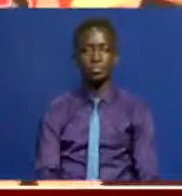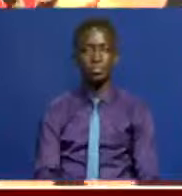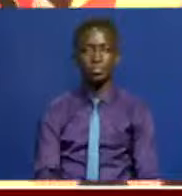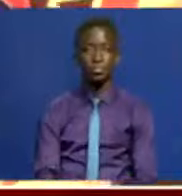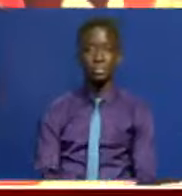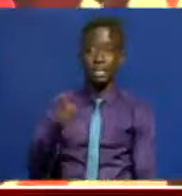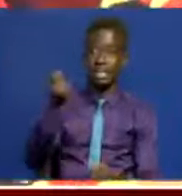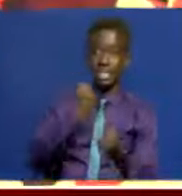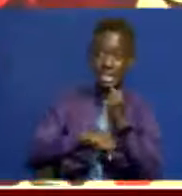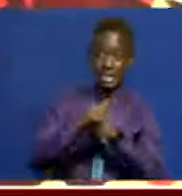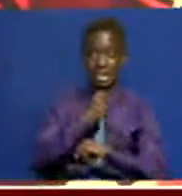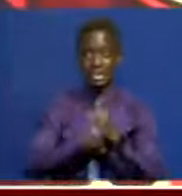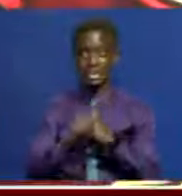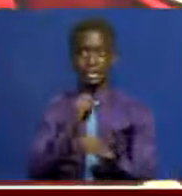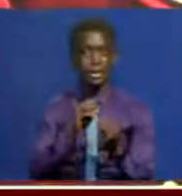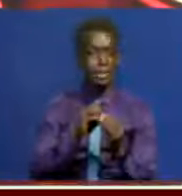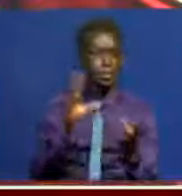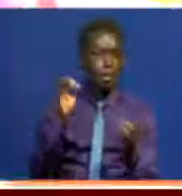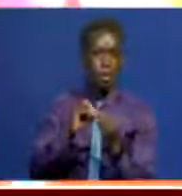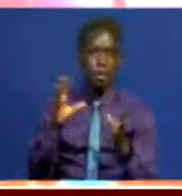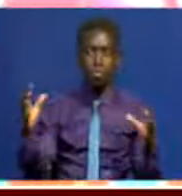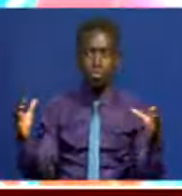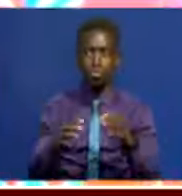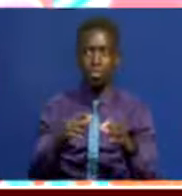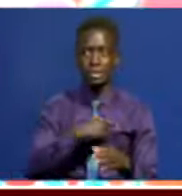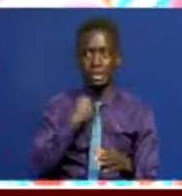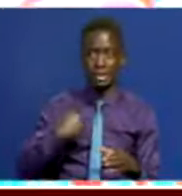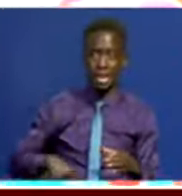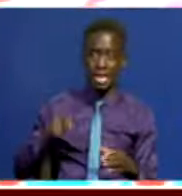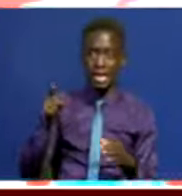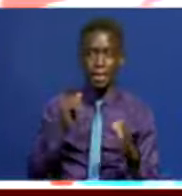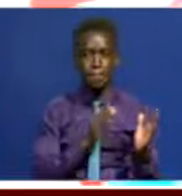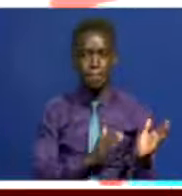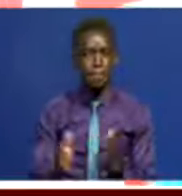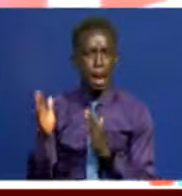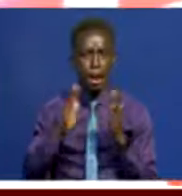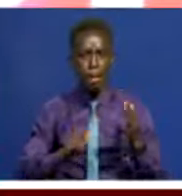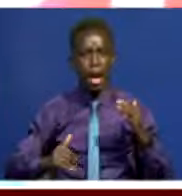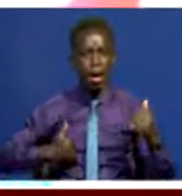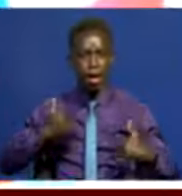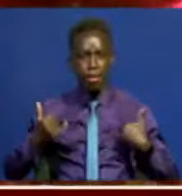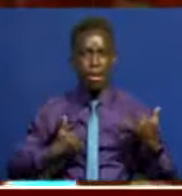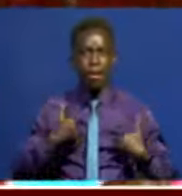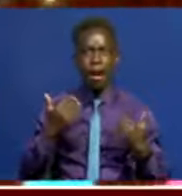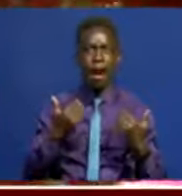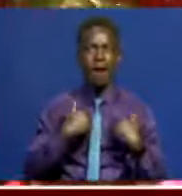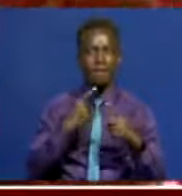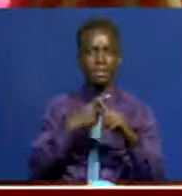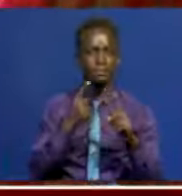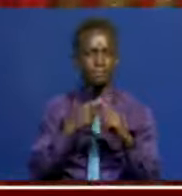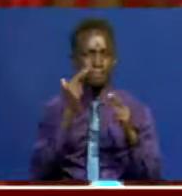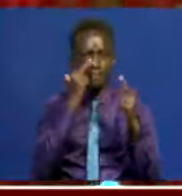Shughuli hapa si haba, jamii ya Wachina humo nchini ikiandaa matumbuizo yaliyojaa madaha.